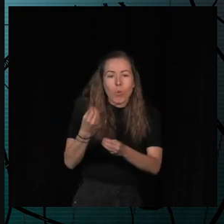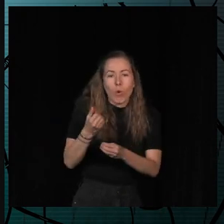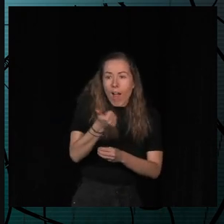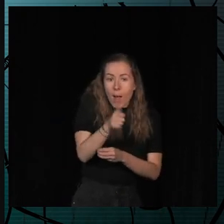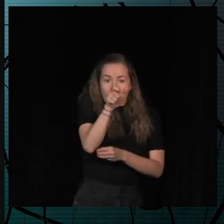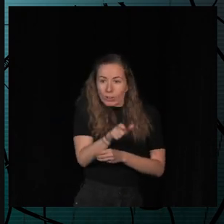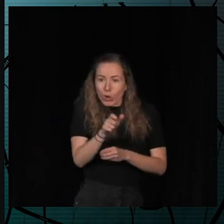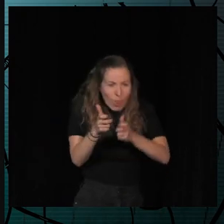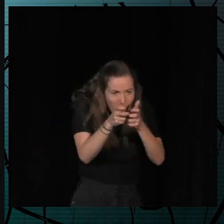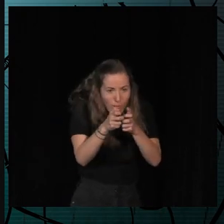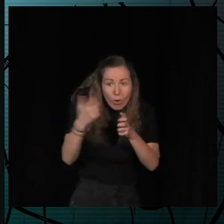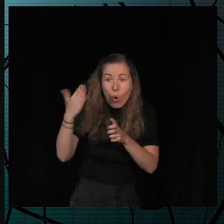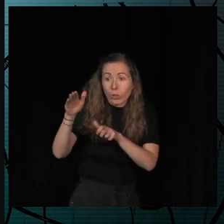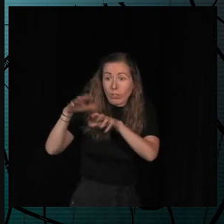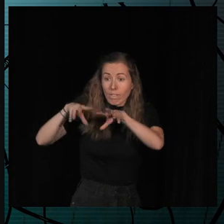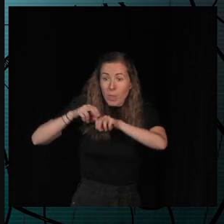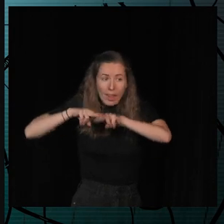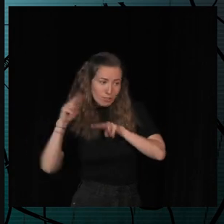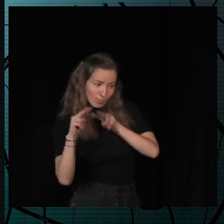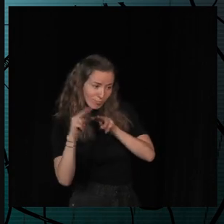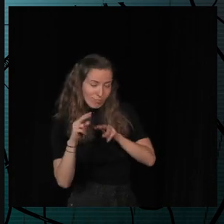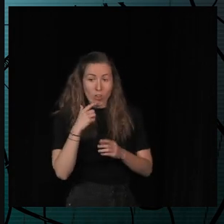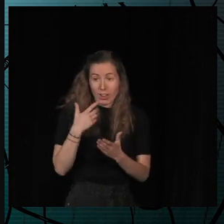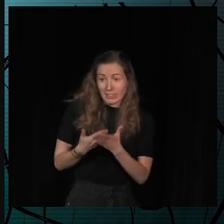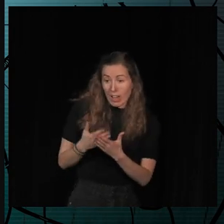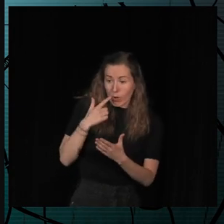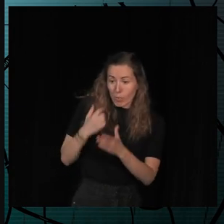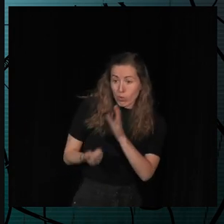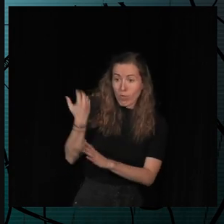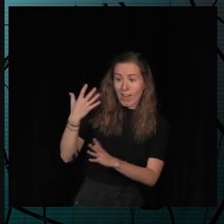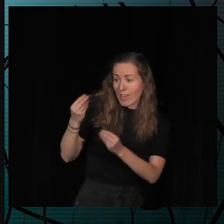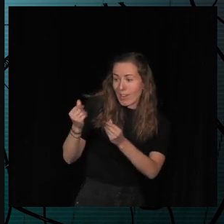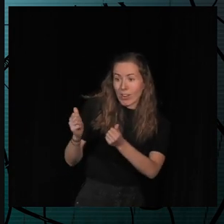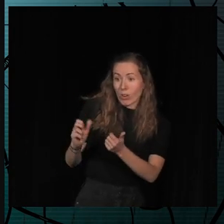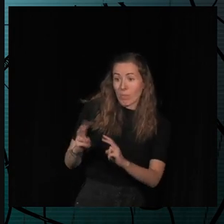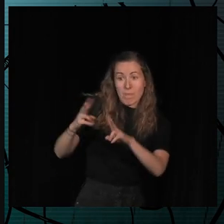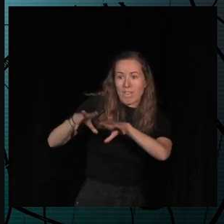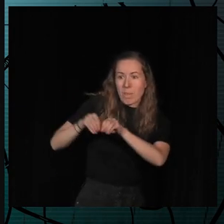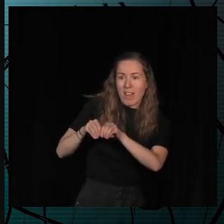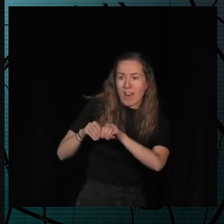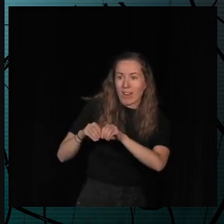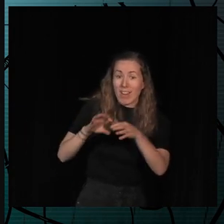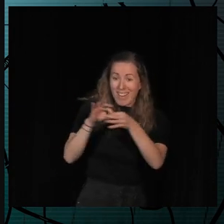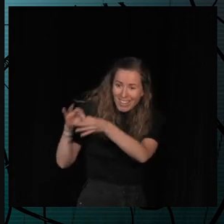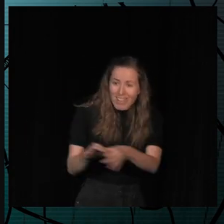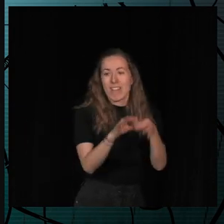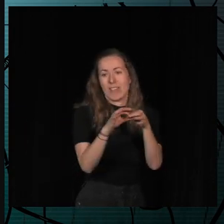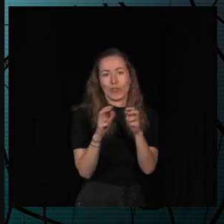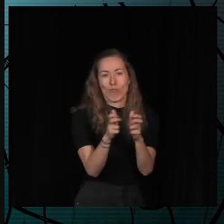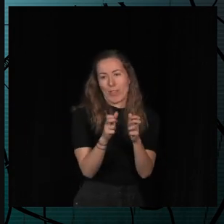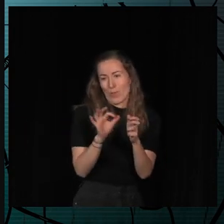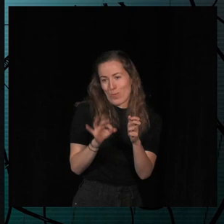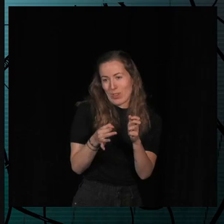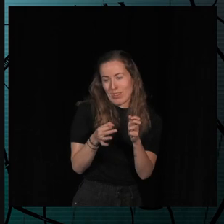autres regardaient l'autre jouer donc on voyez bien ces nouvelles formes de dynamique autour de du du jeu vidéo tout en sachant